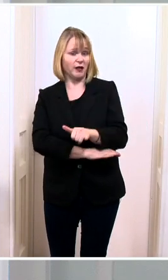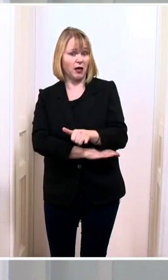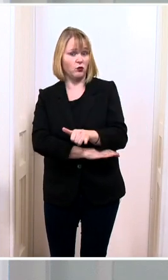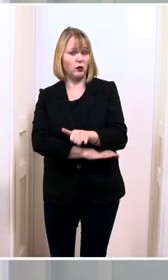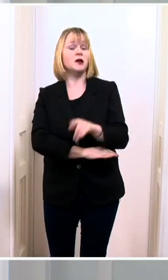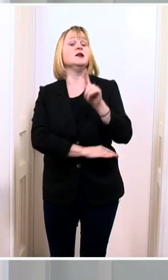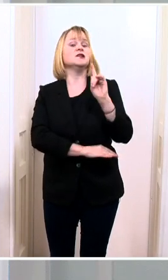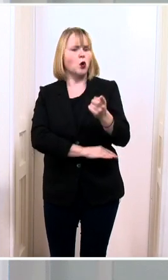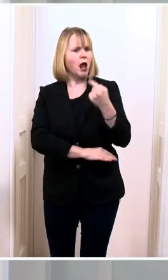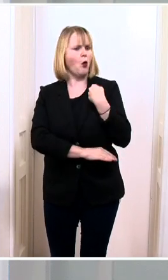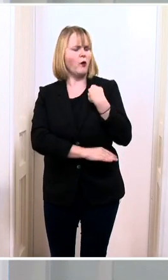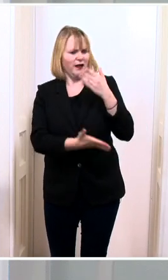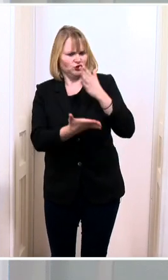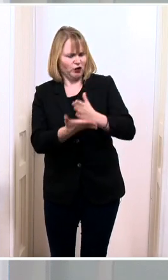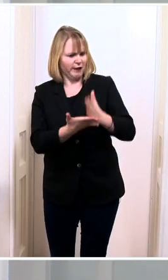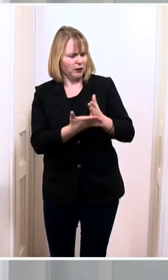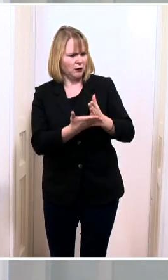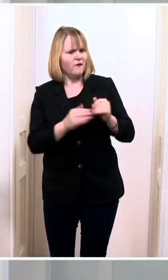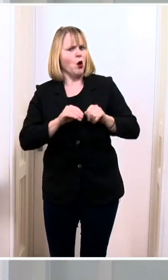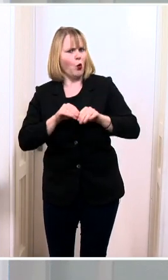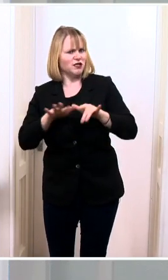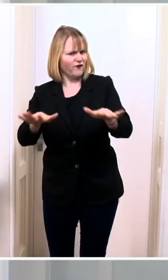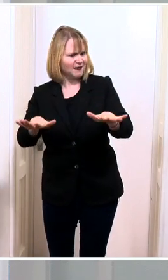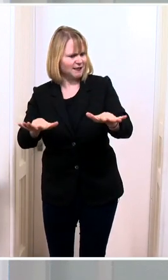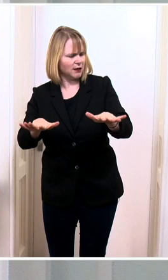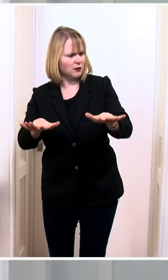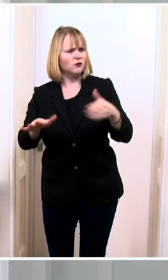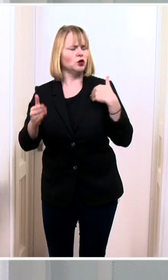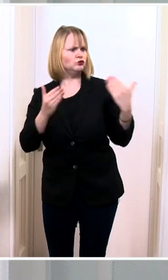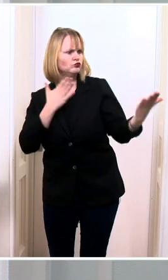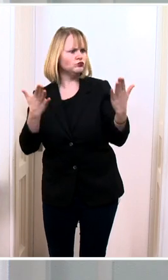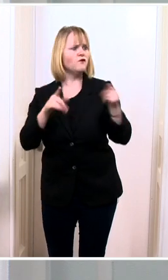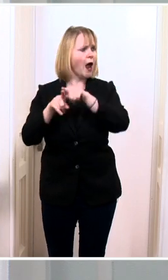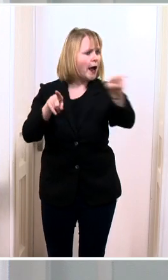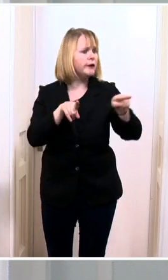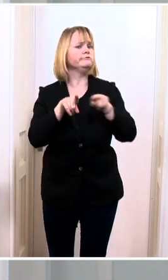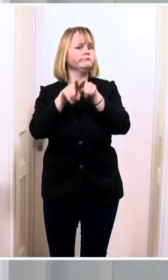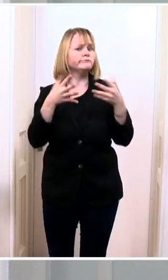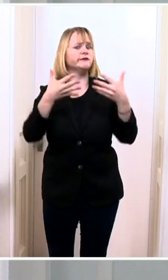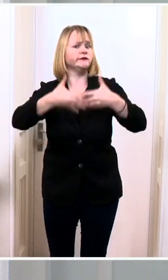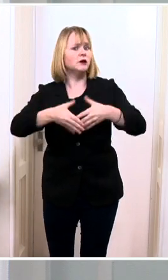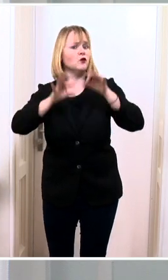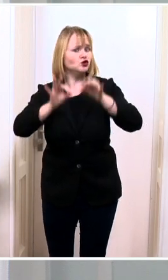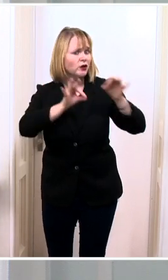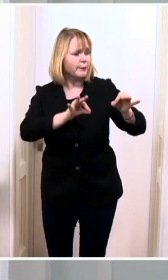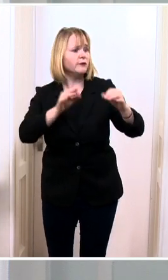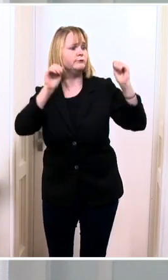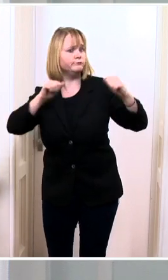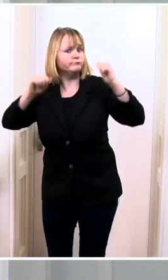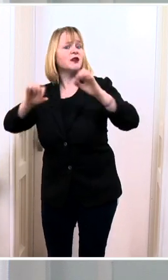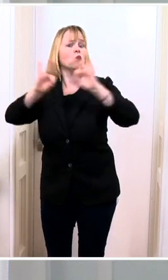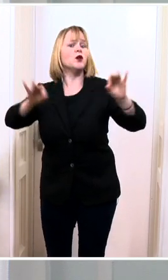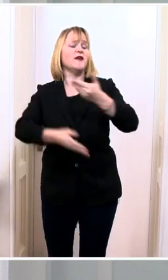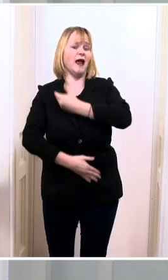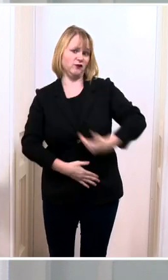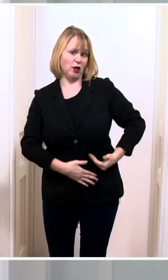der Konsequenzen bewusst zu sein und die unterschiedlichen Interessen abzuwägen. Und genau das machen wir als Regierung